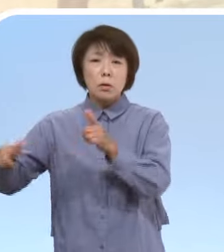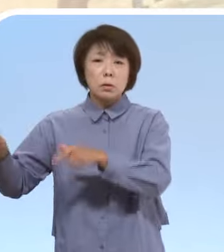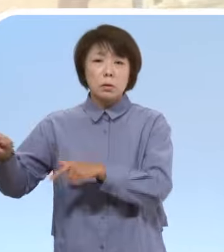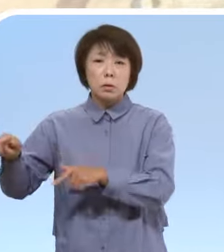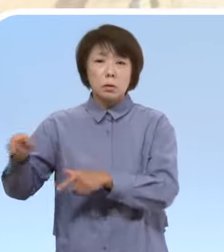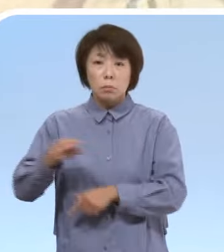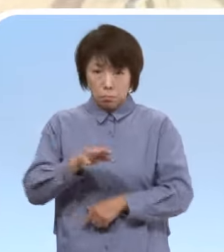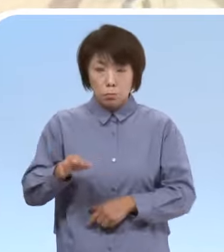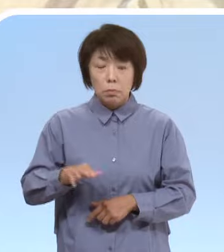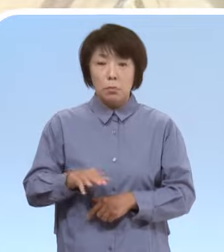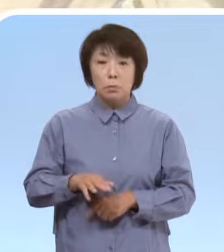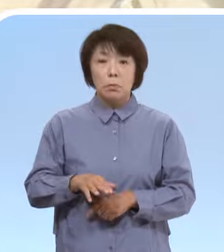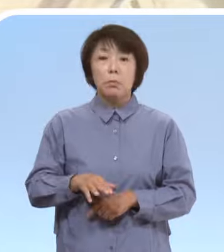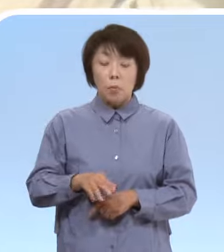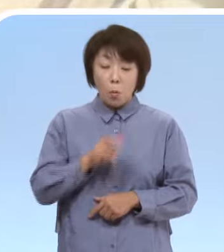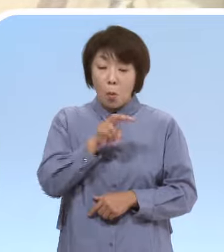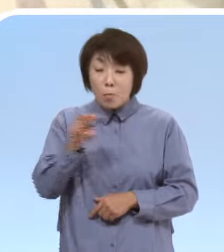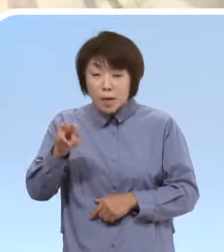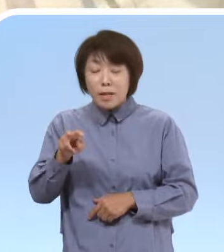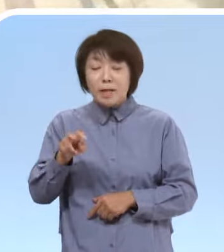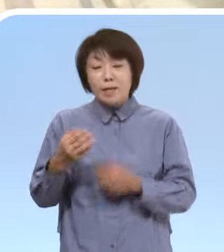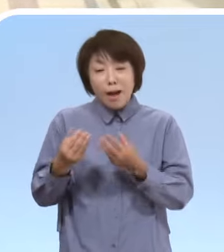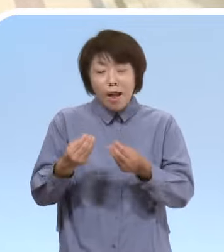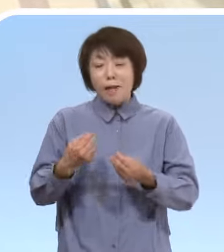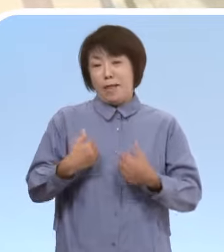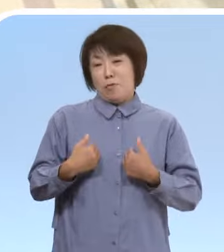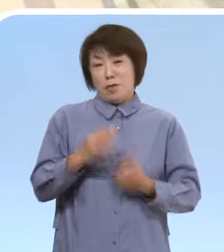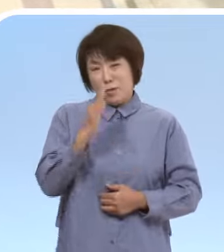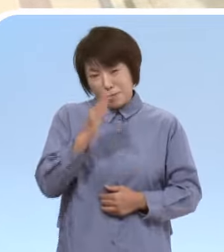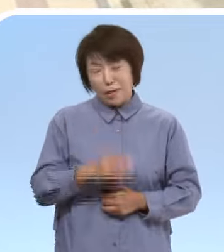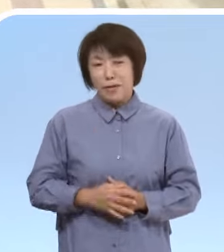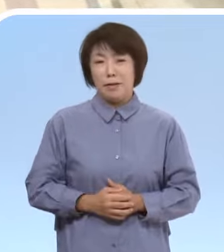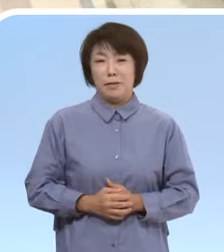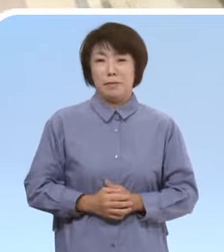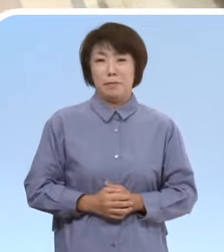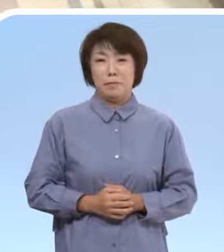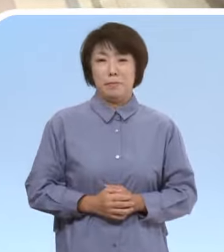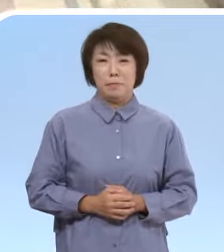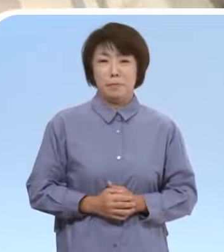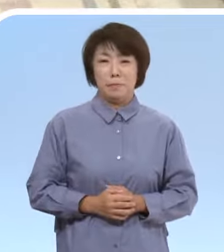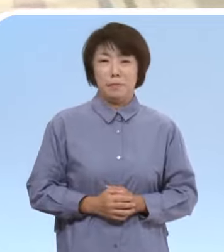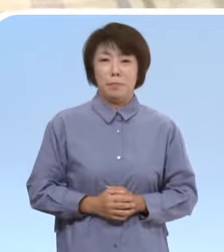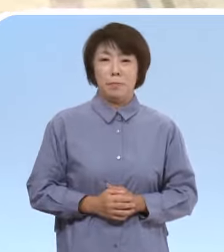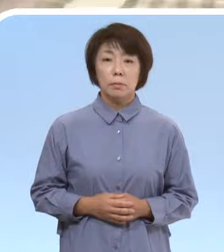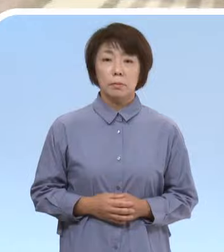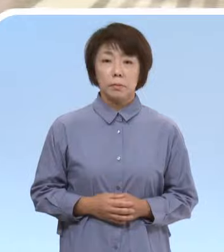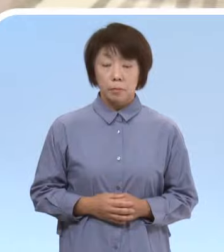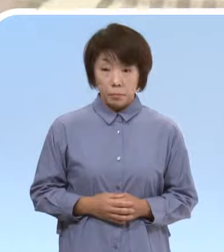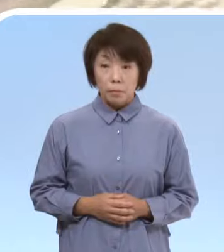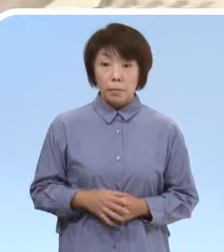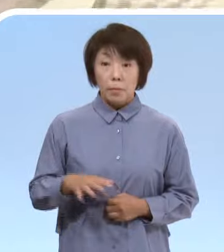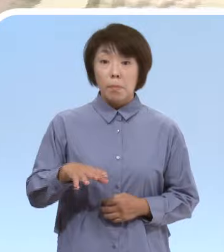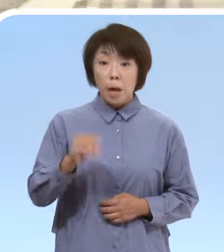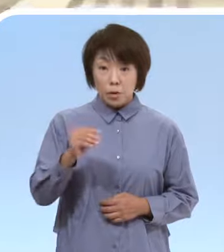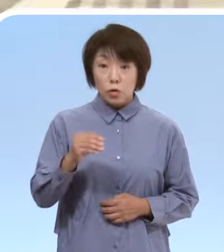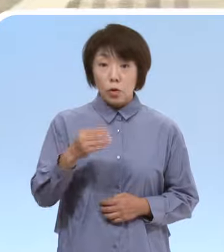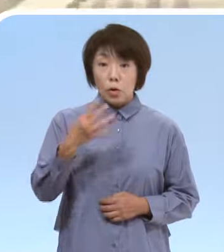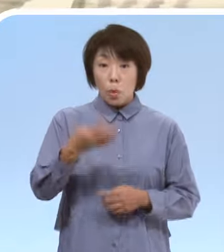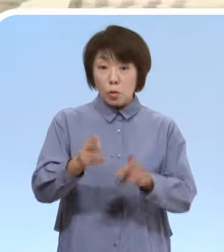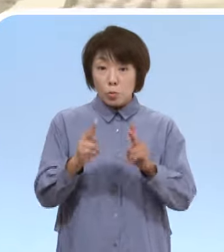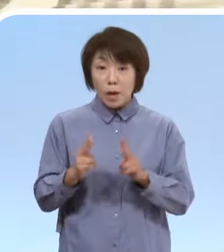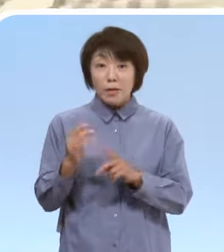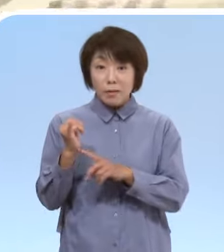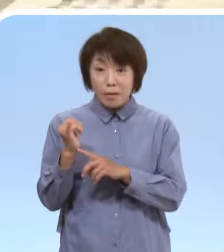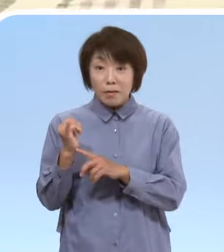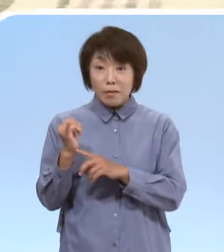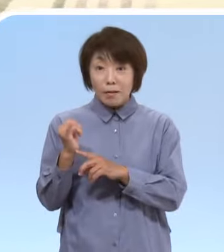うものになって ます。ほんまや。 なんでちょっとそれも見て楽しんでいただきながらカットできたらと思います。 まずは